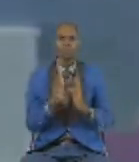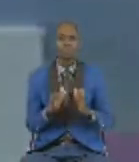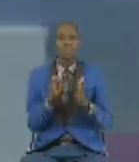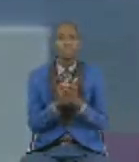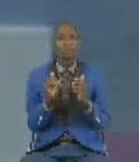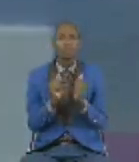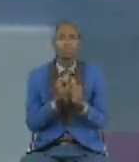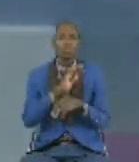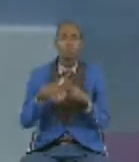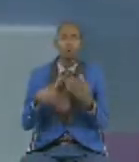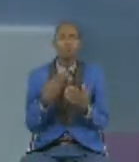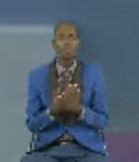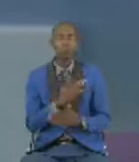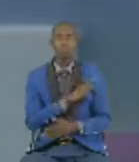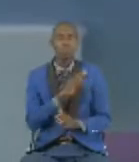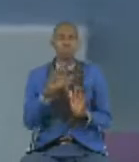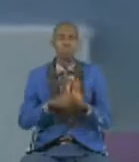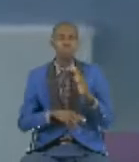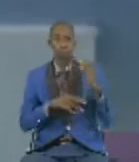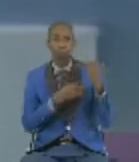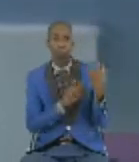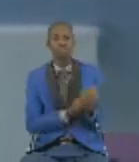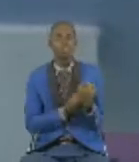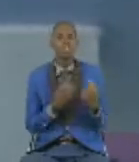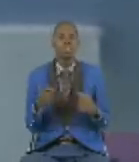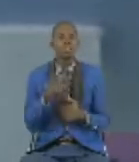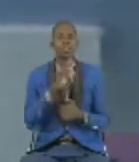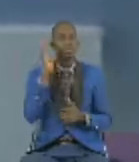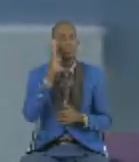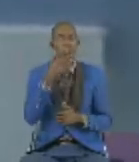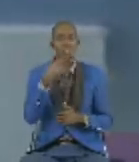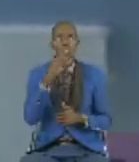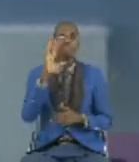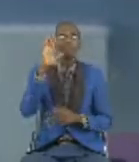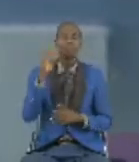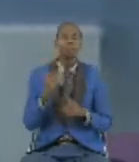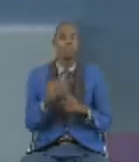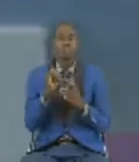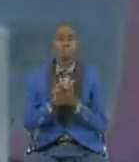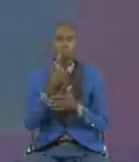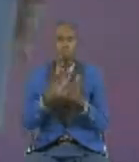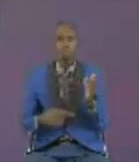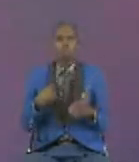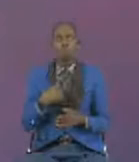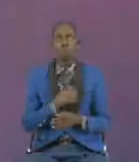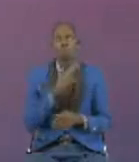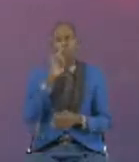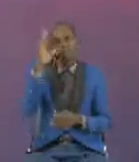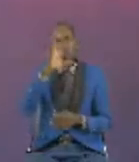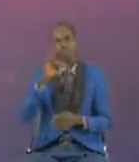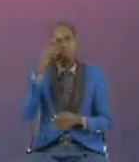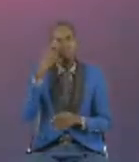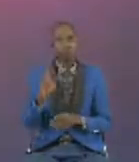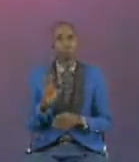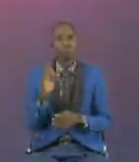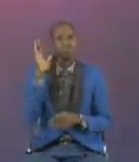d'annoncer ta parole avec une pleine assurance. » C'est ce que nous considérons, qu'ils